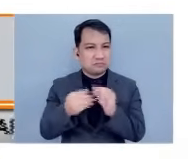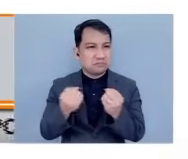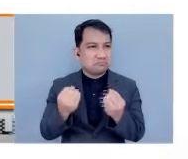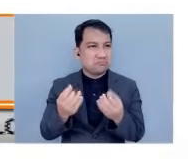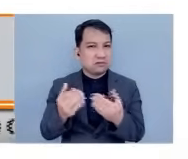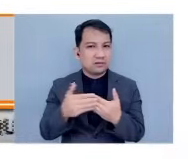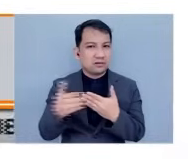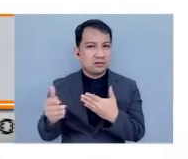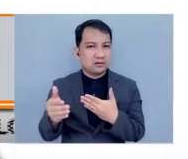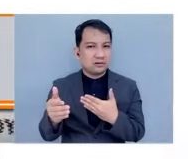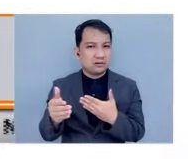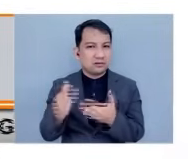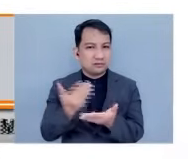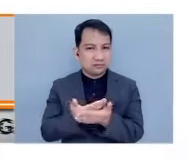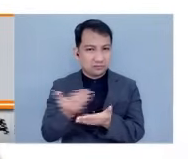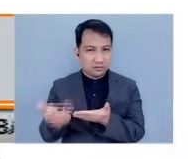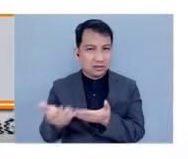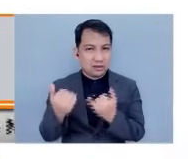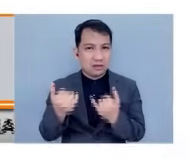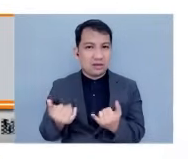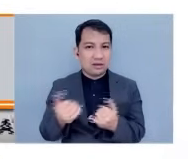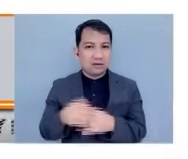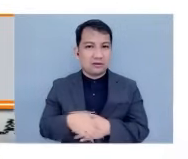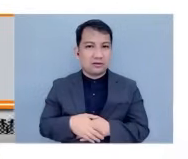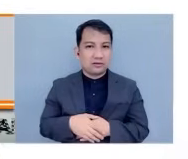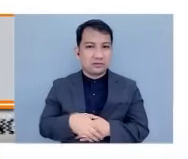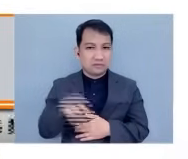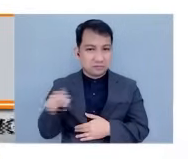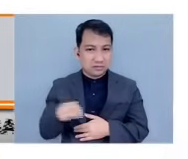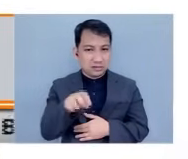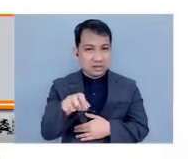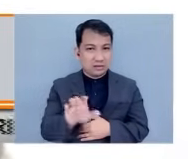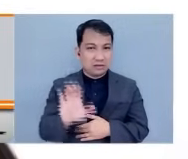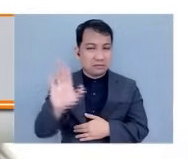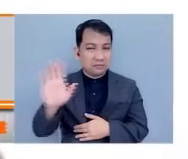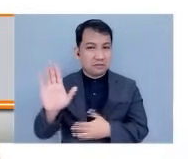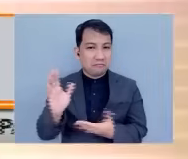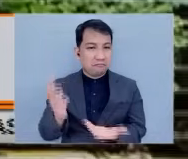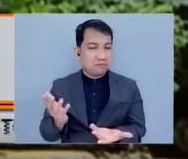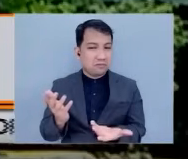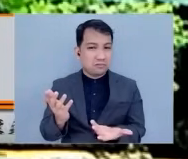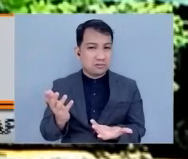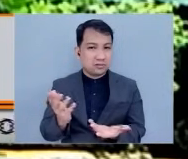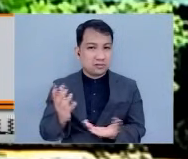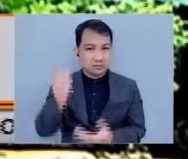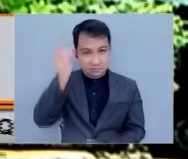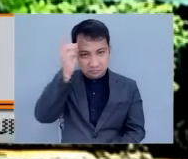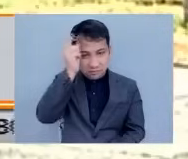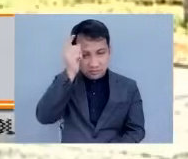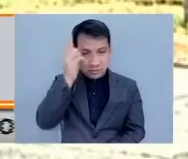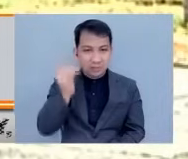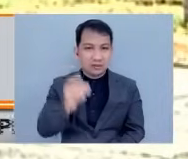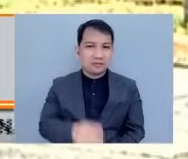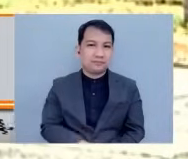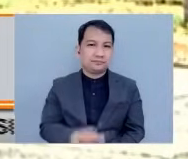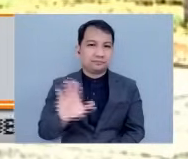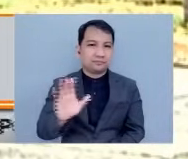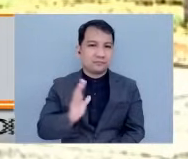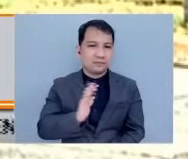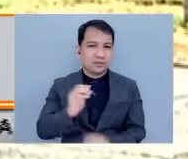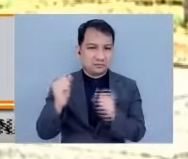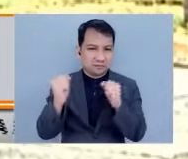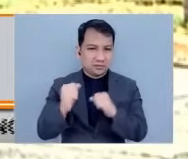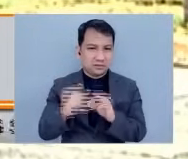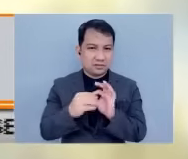mas maraming bibili ngayong mga tourists sa bibi na yon. Mukhang agree naman dyan kahit ang